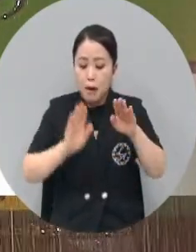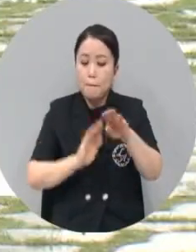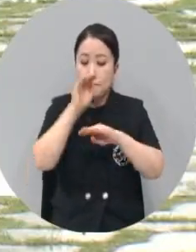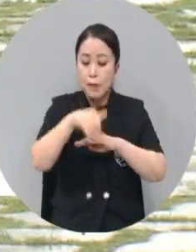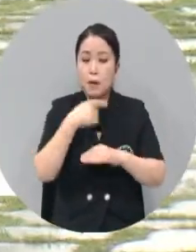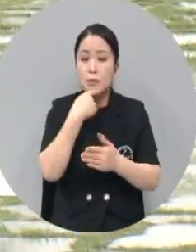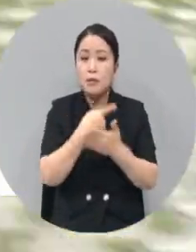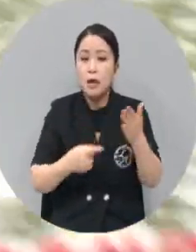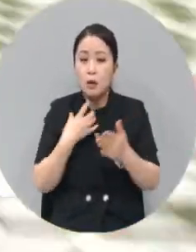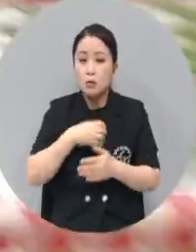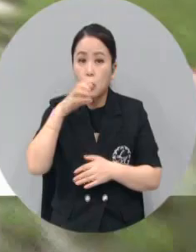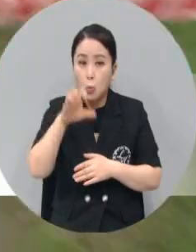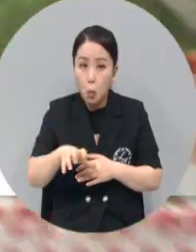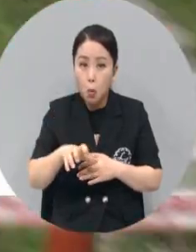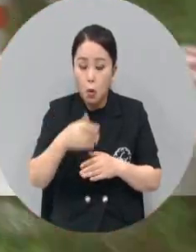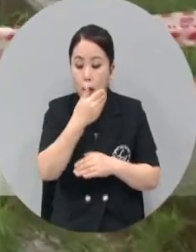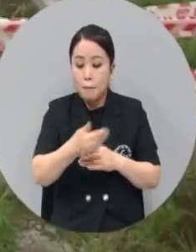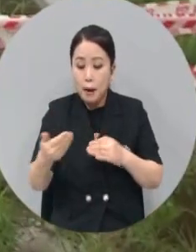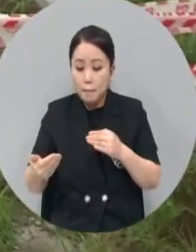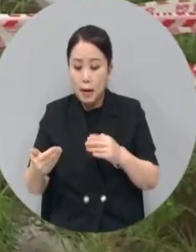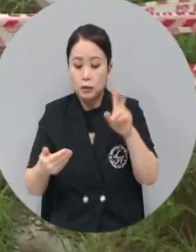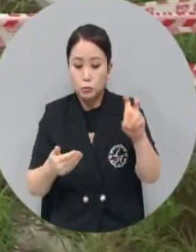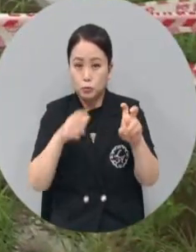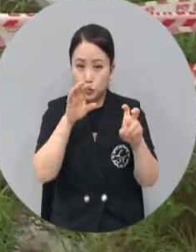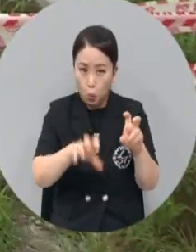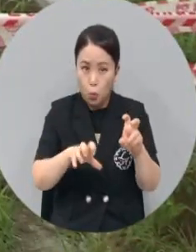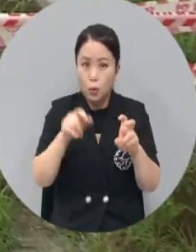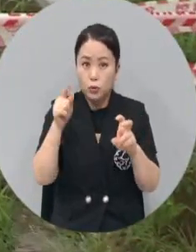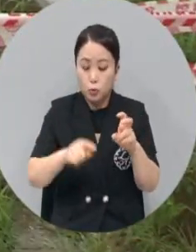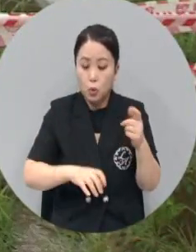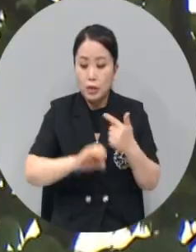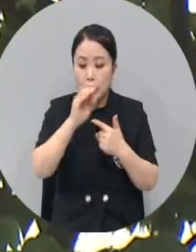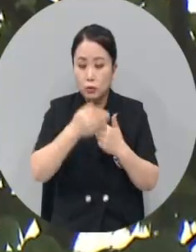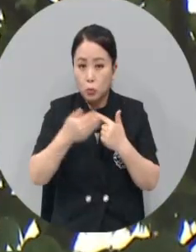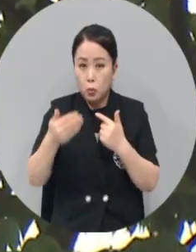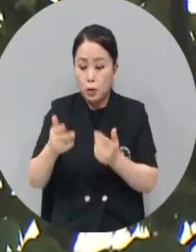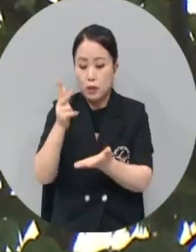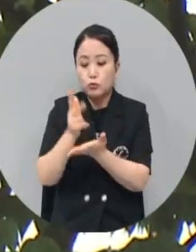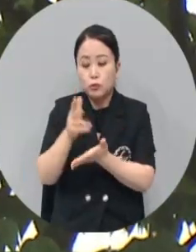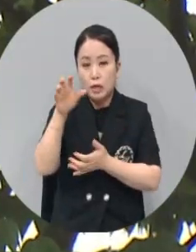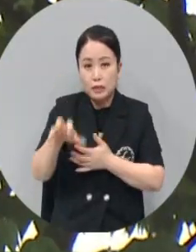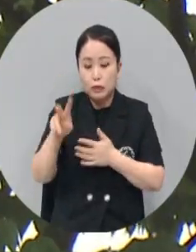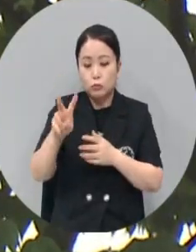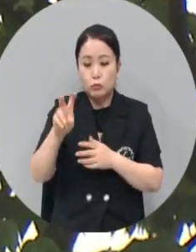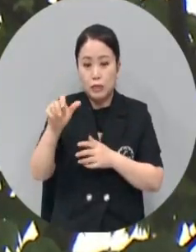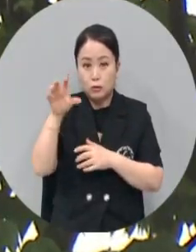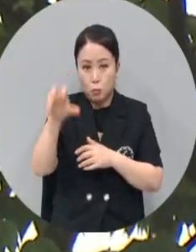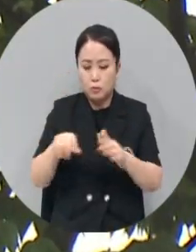20곳과 낙동강 주변 주차장 25곳 등은 진입이 금지돼 있습니다.